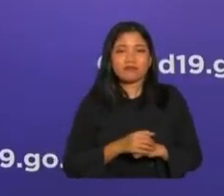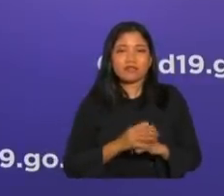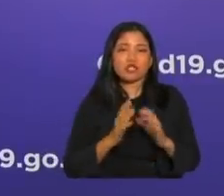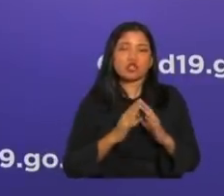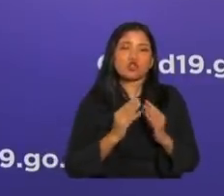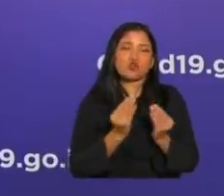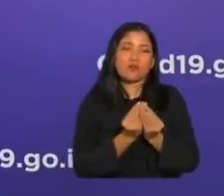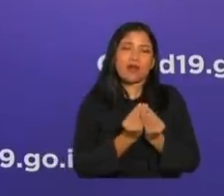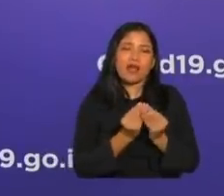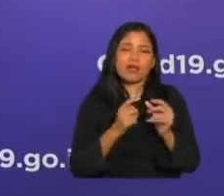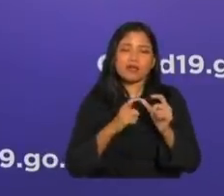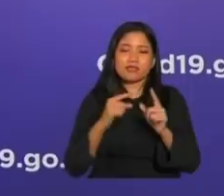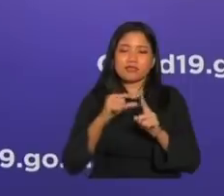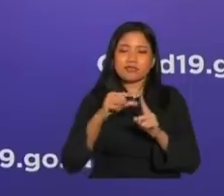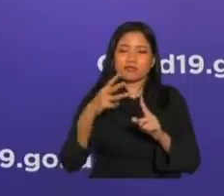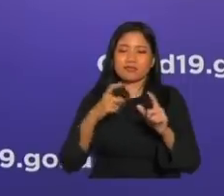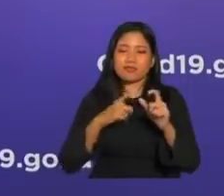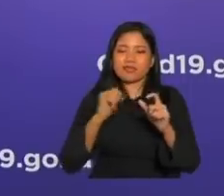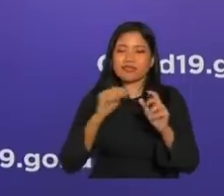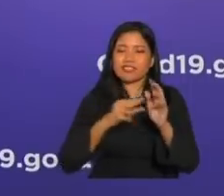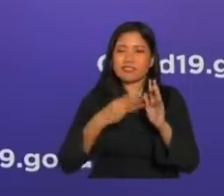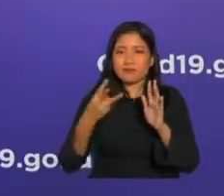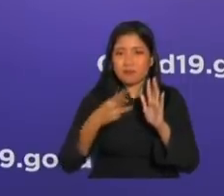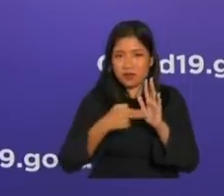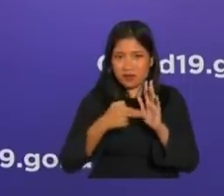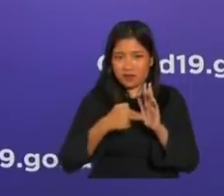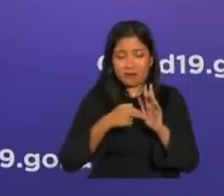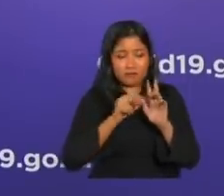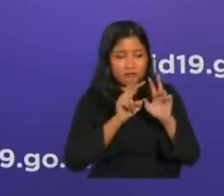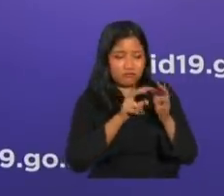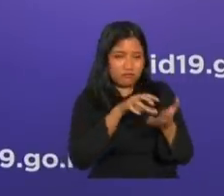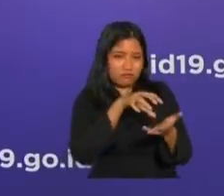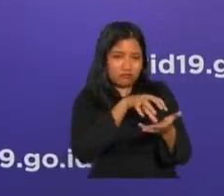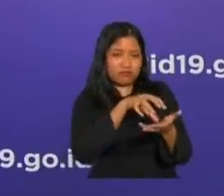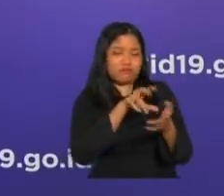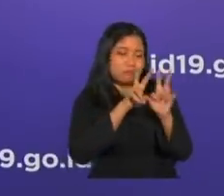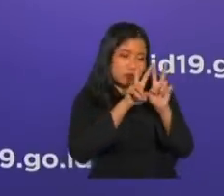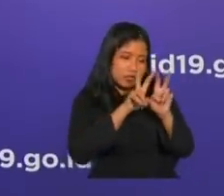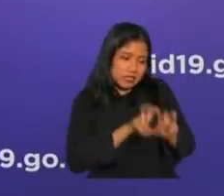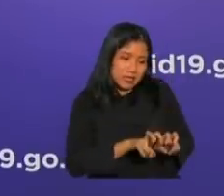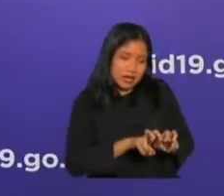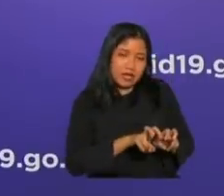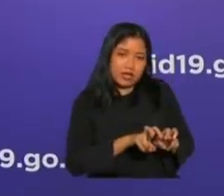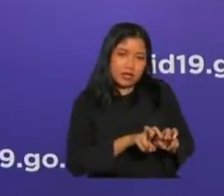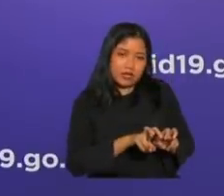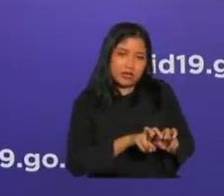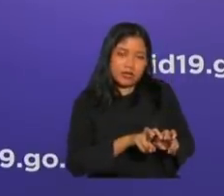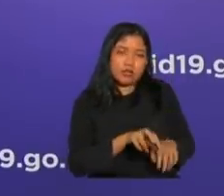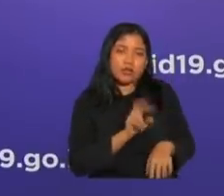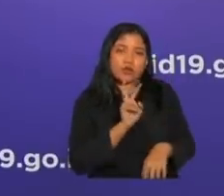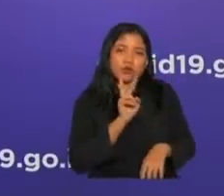spesimen total yang sudah kita periksa akumulatif adalah